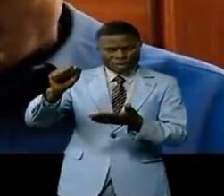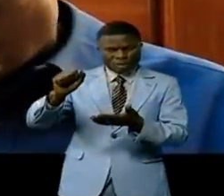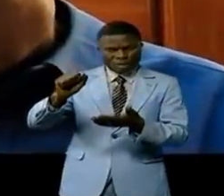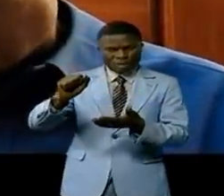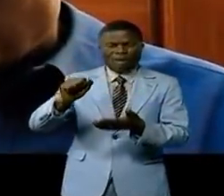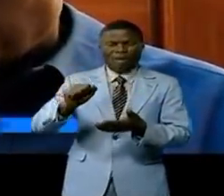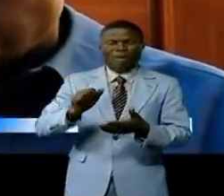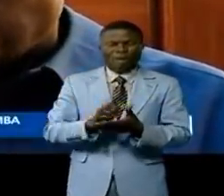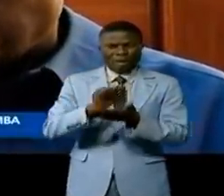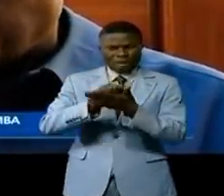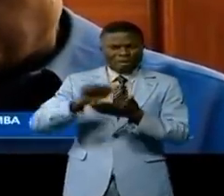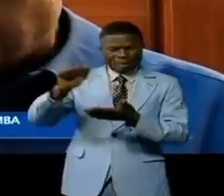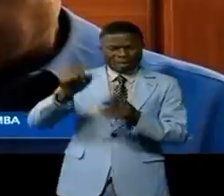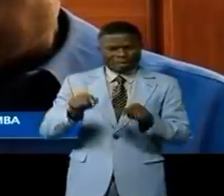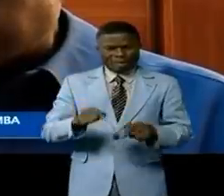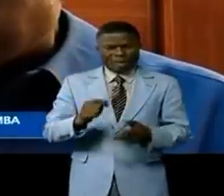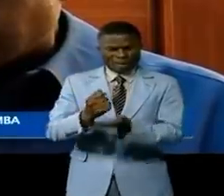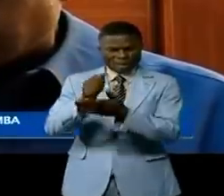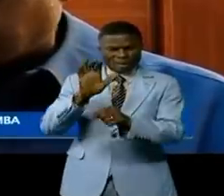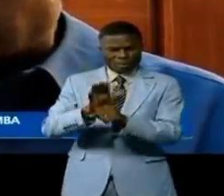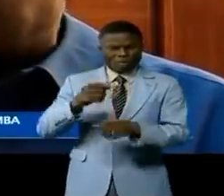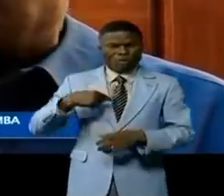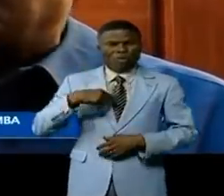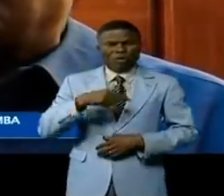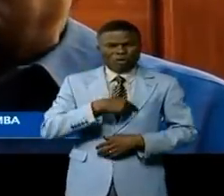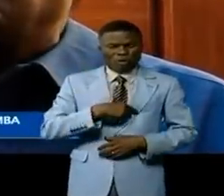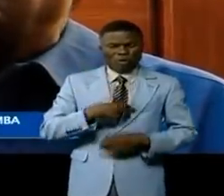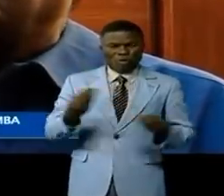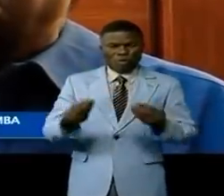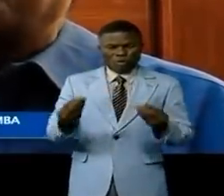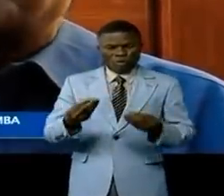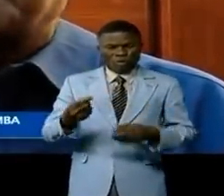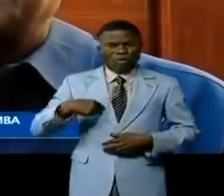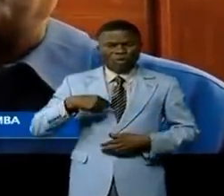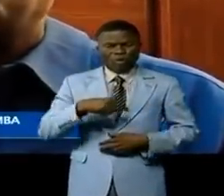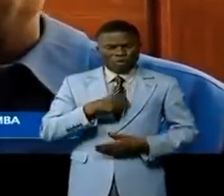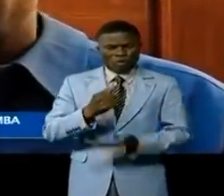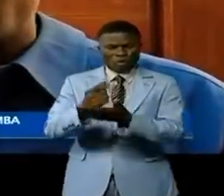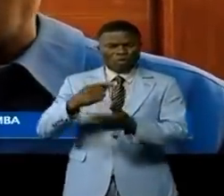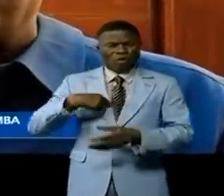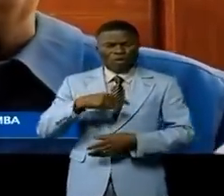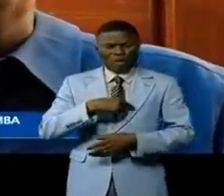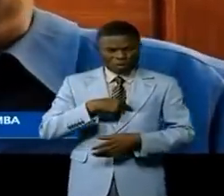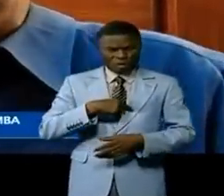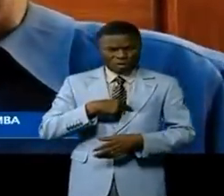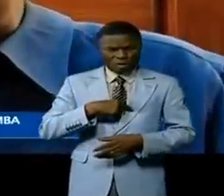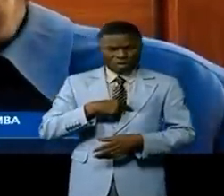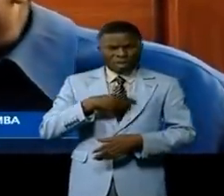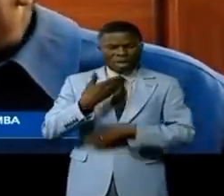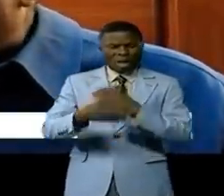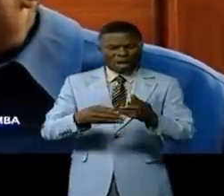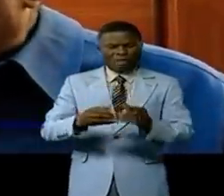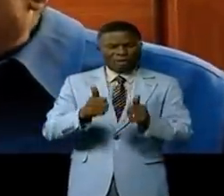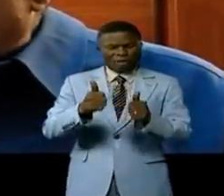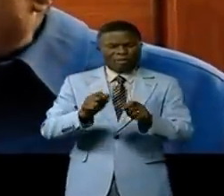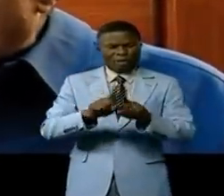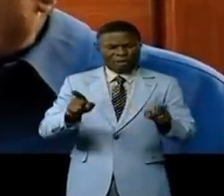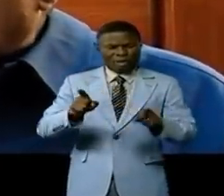beaucoup aidé, dans la mesure où il nous a permis d'abord de faire un peu mieux